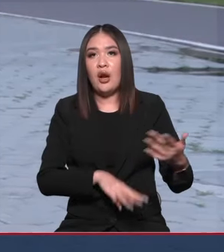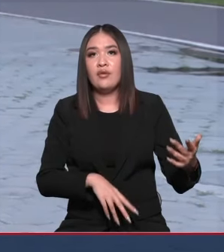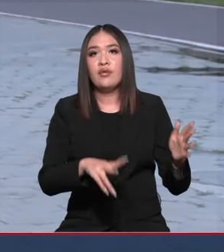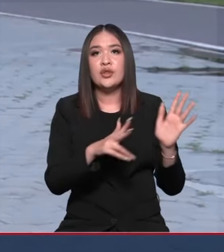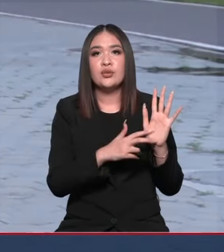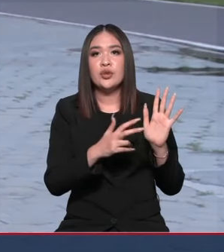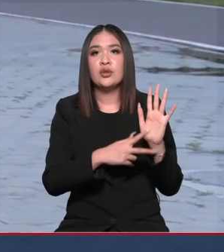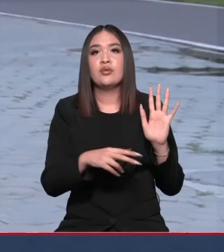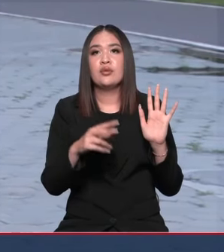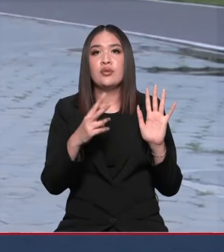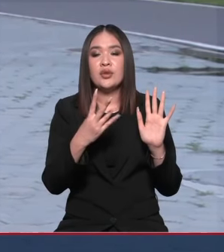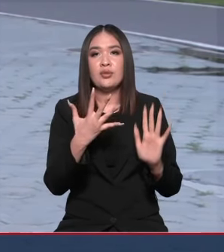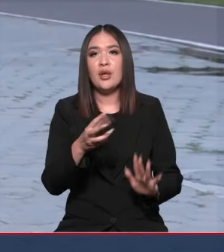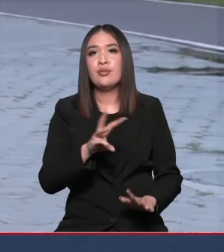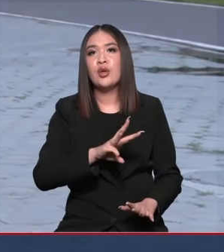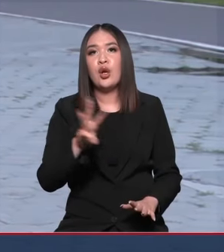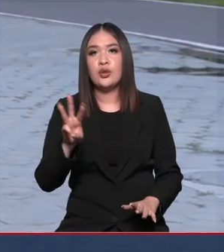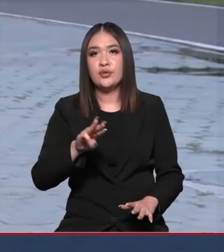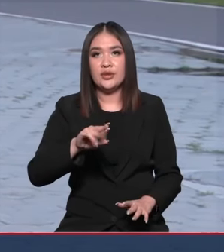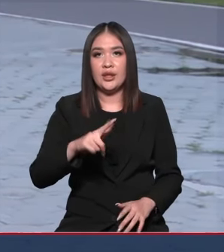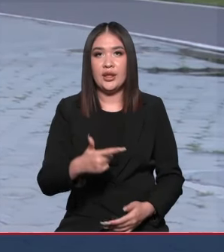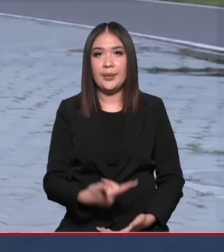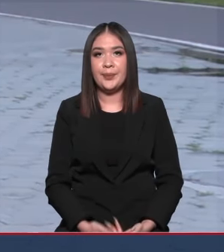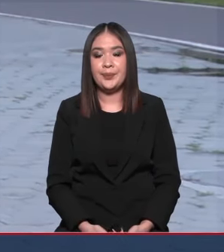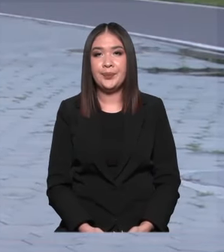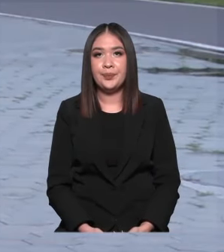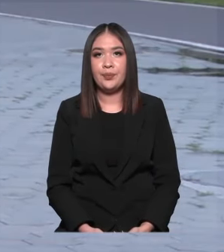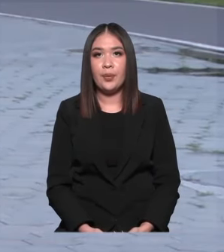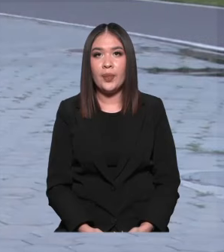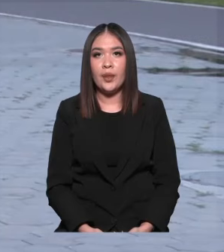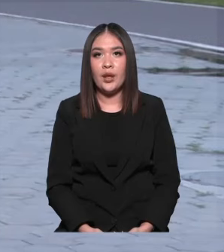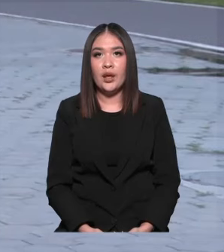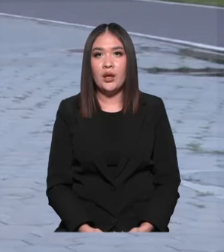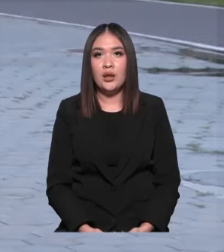725 миллионов тенге. Азиза Закумбаева, Адиль Нуржанов, Жибек Жола.